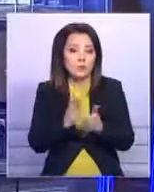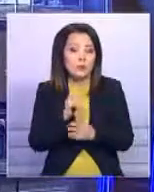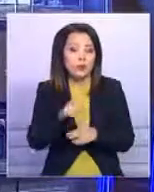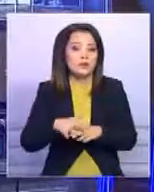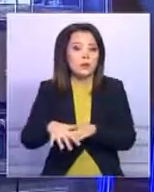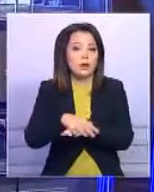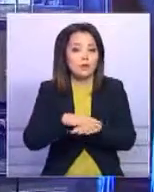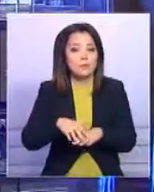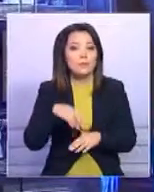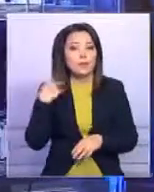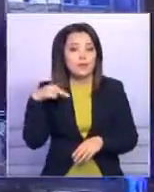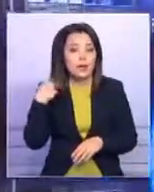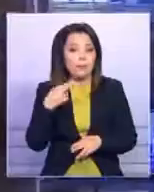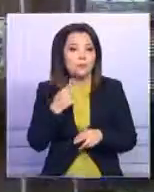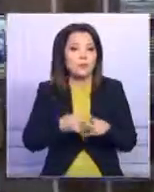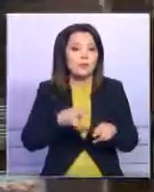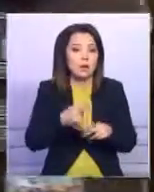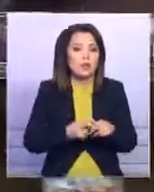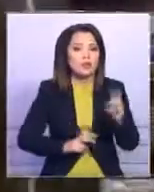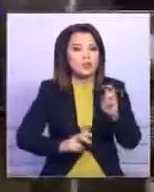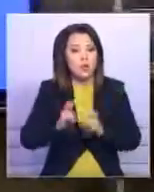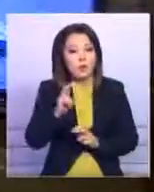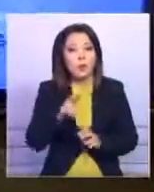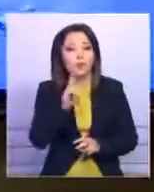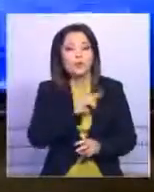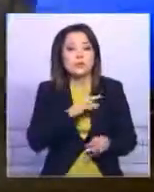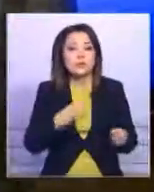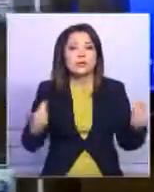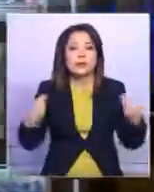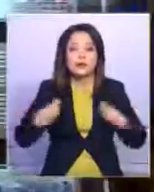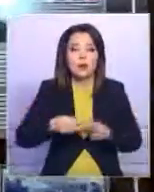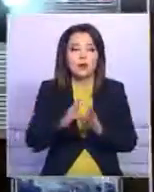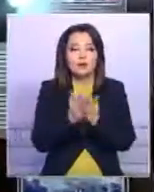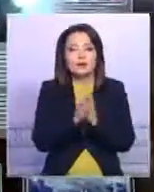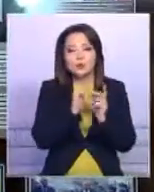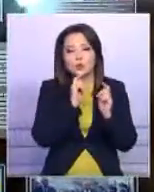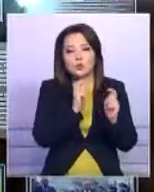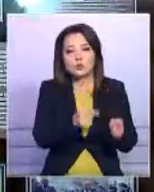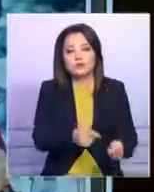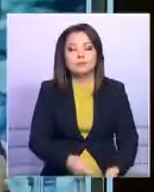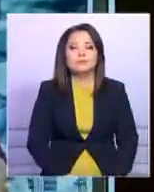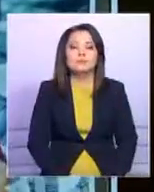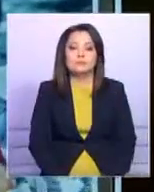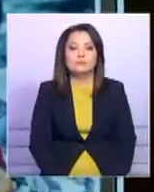жұртшылық назарына президенттің металлургия зауытындағы жұмыс киімі мен кітаптары ұсынылды.